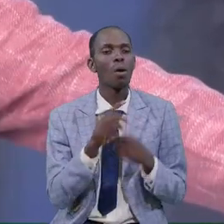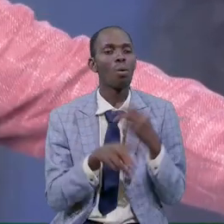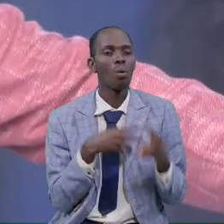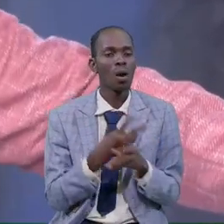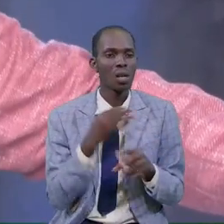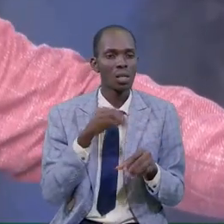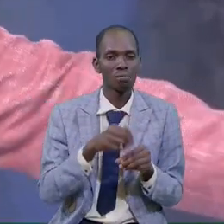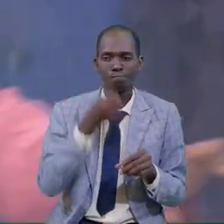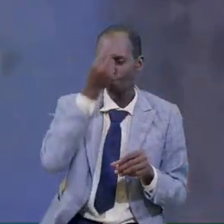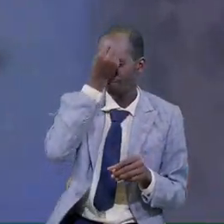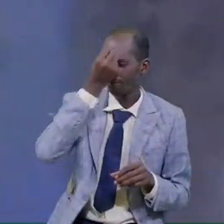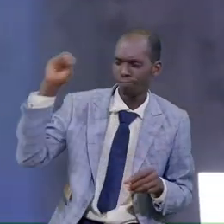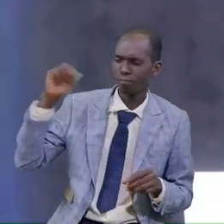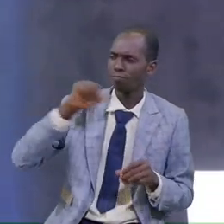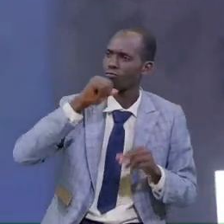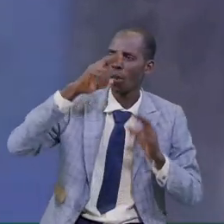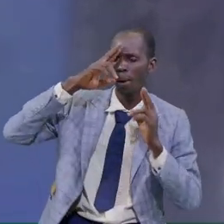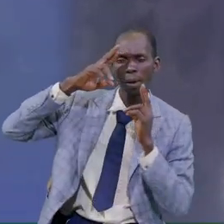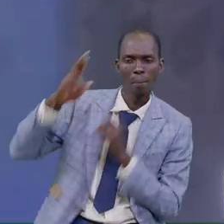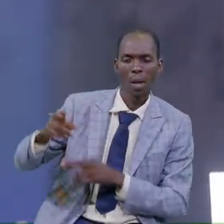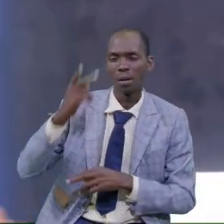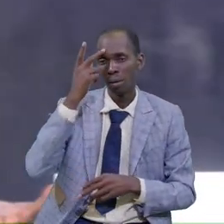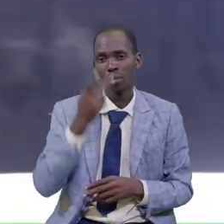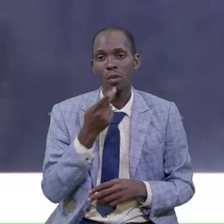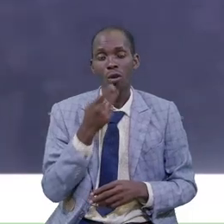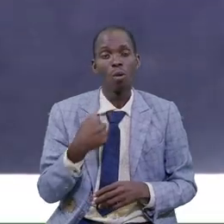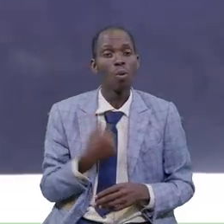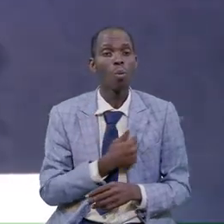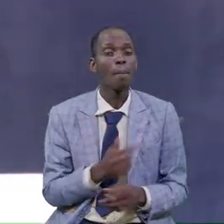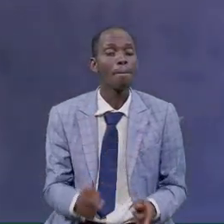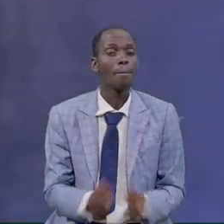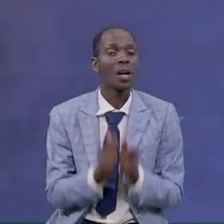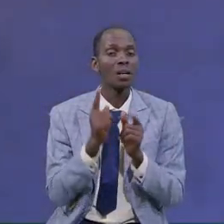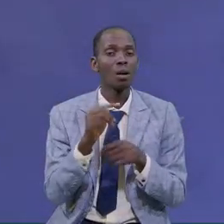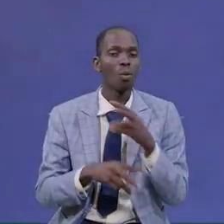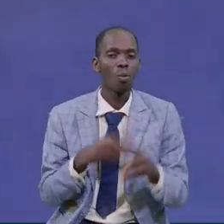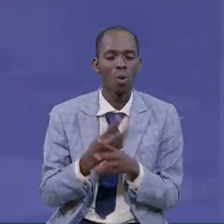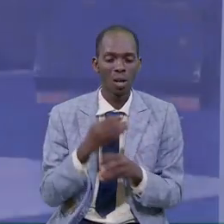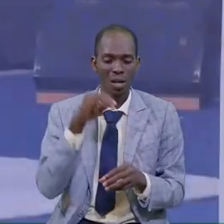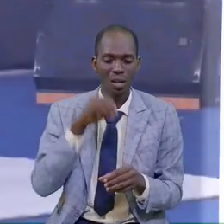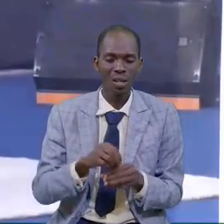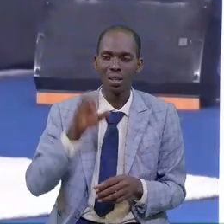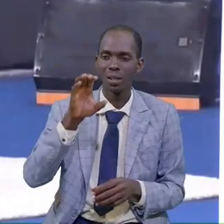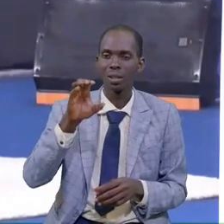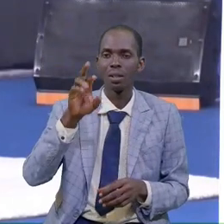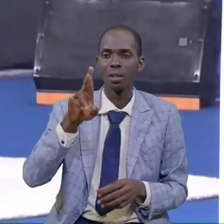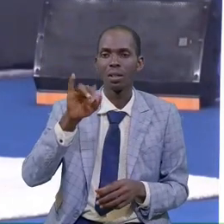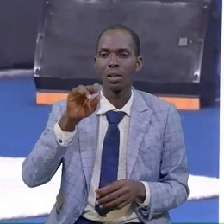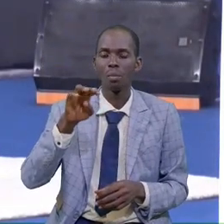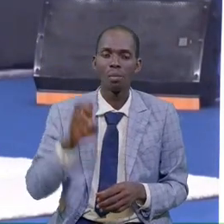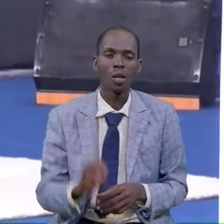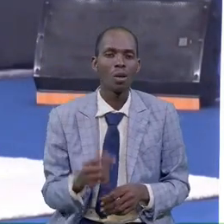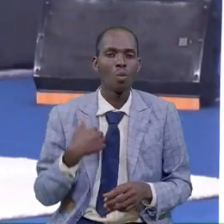des jeunes qui nous rencontrons le monde des jeunes qui ne respectent pas leurs parents. Nous rencontrons le monde dans